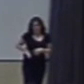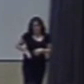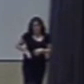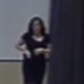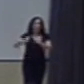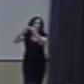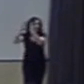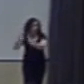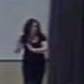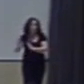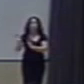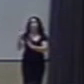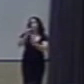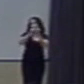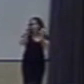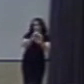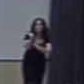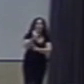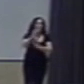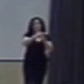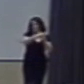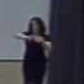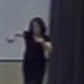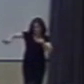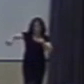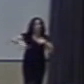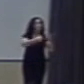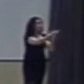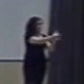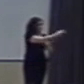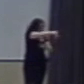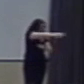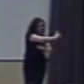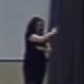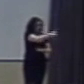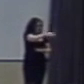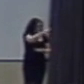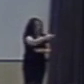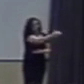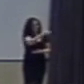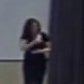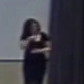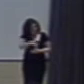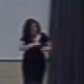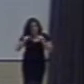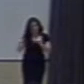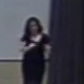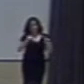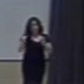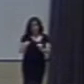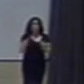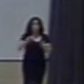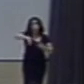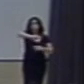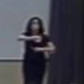d'institucions, d'empreses, sinó periodistes personals, no?, amb el seu nom i cognom, que vinguessin a parlar, a discutir, no? I vam començar a fer unes trobades